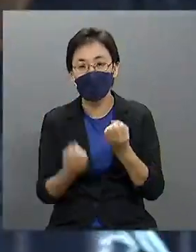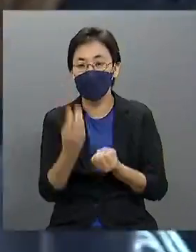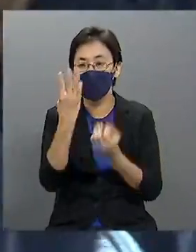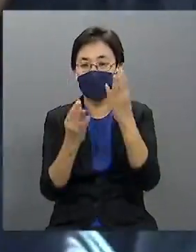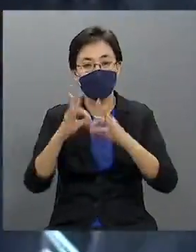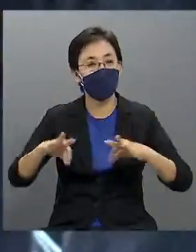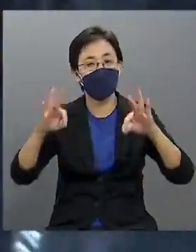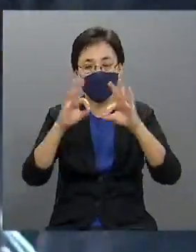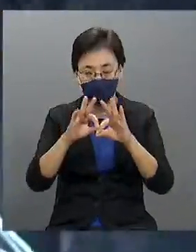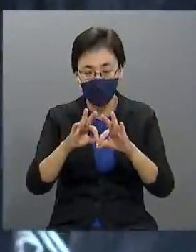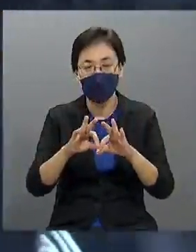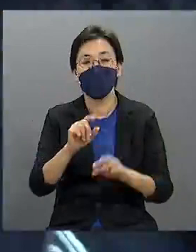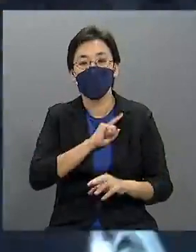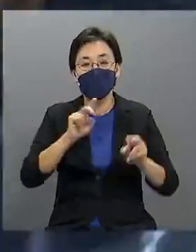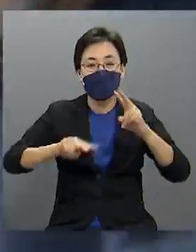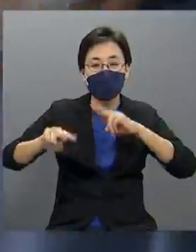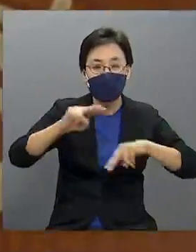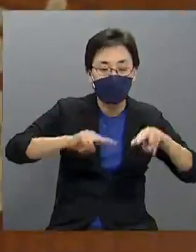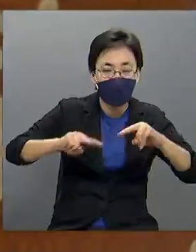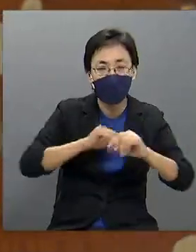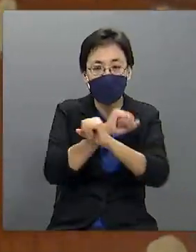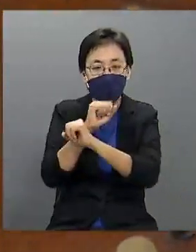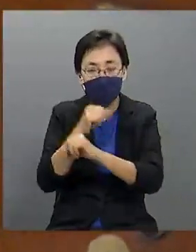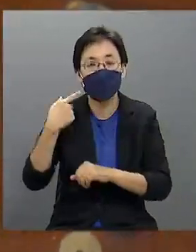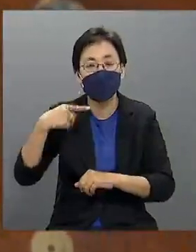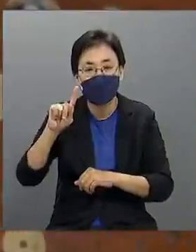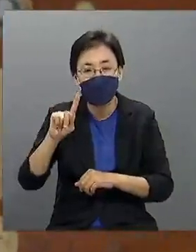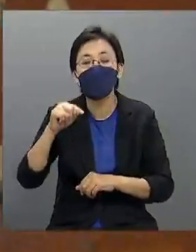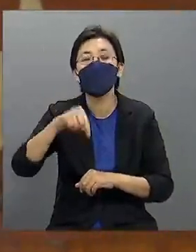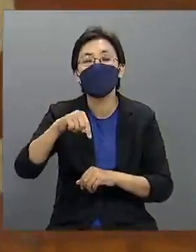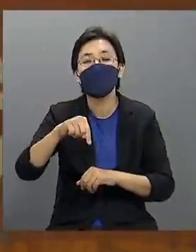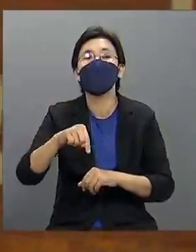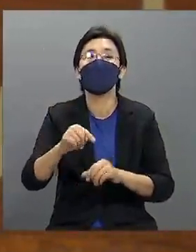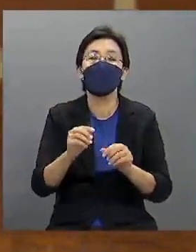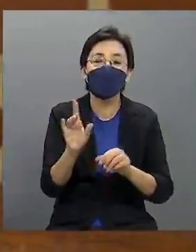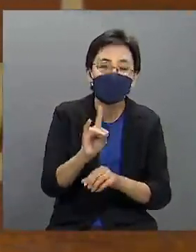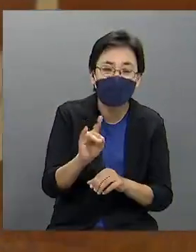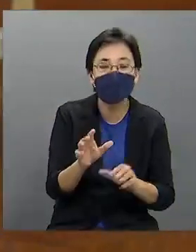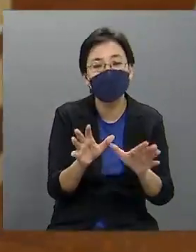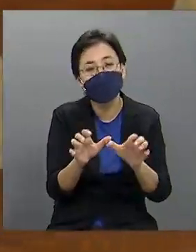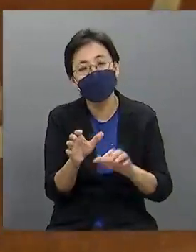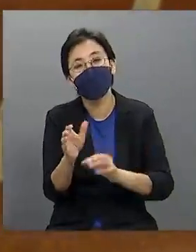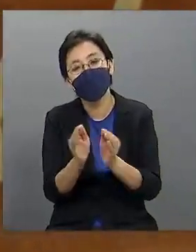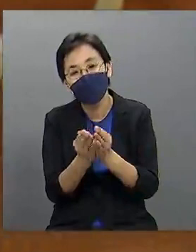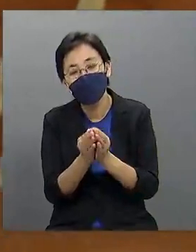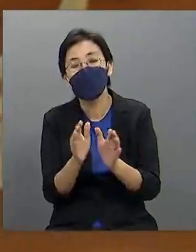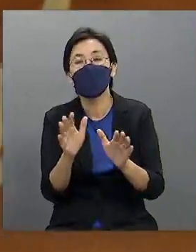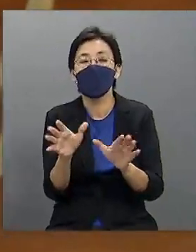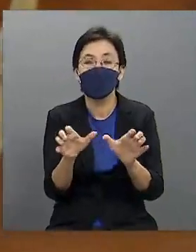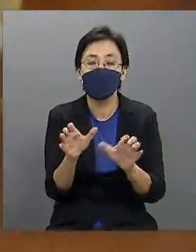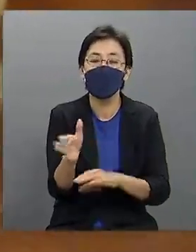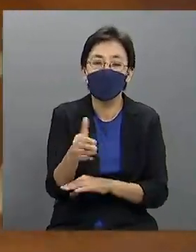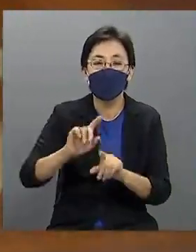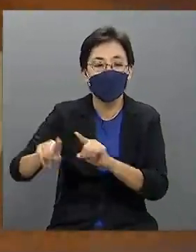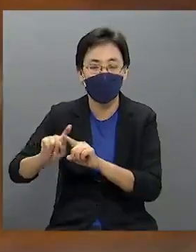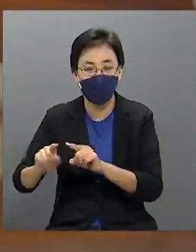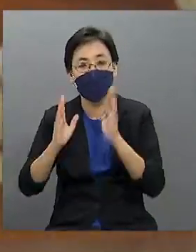มีหนาที่ดูแลบํรง car excitingเพื่อใช้ประโยชจากซัพยากรที่ข้นมา กรงหอยปฟata ตๆแต่คนเมืองก็ประติเสธไม่ได้ว